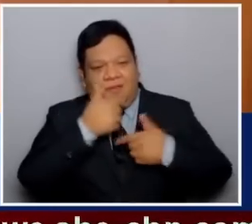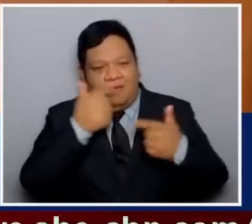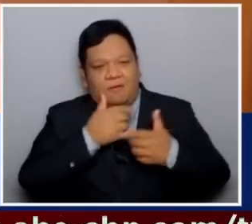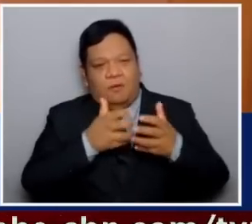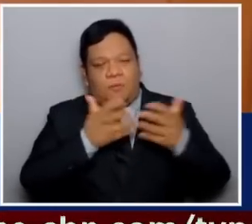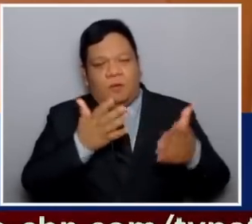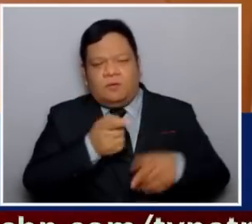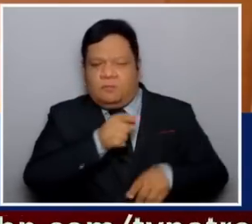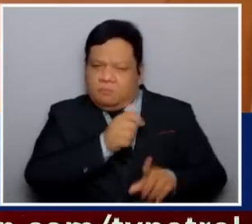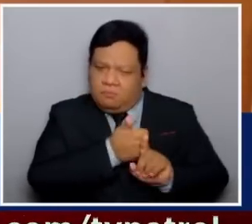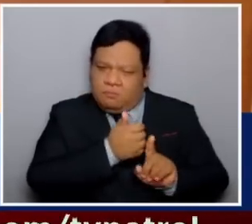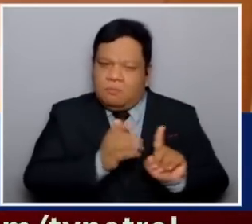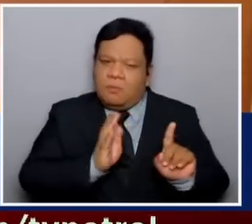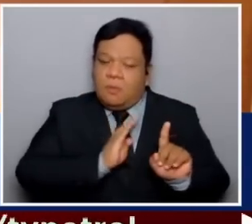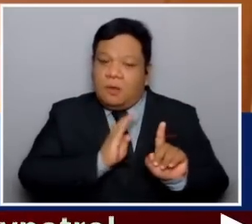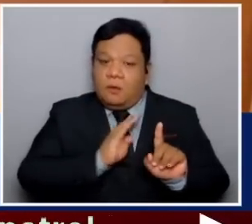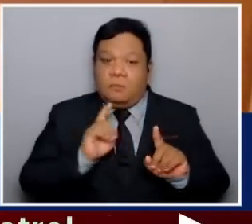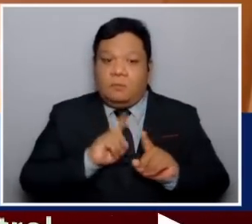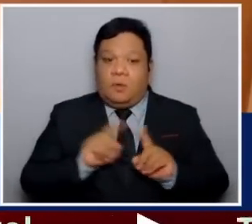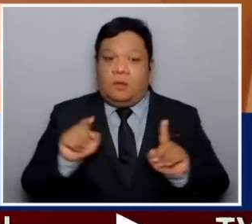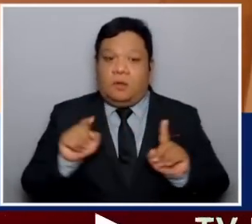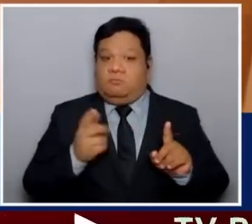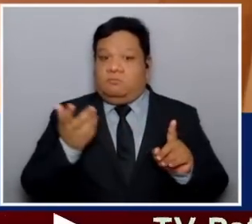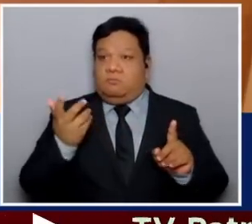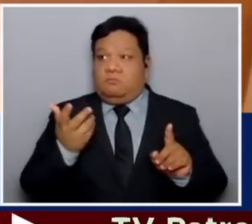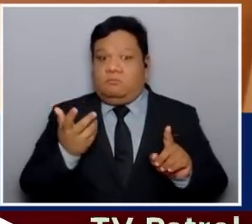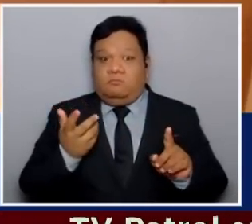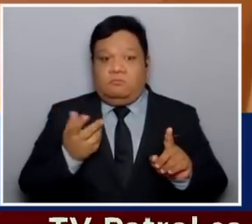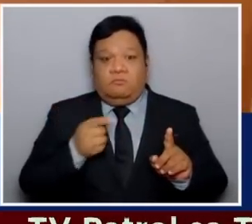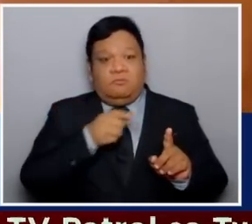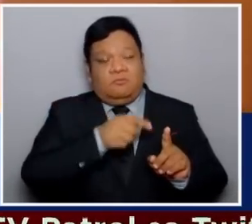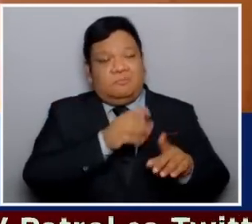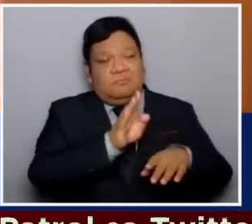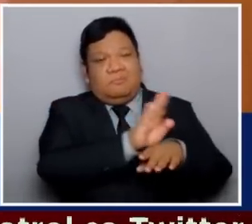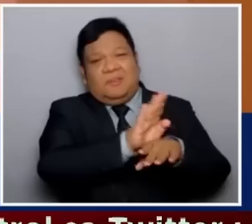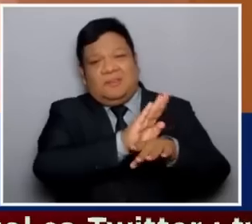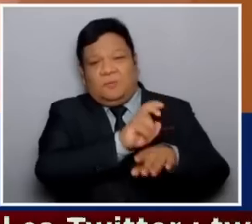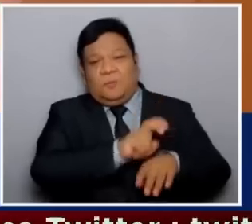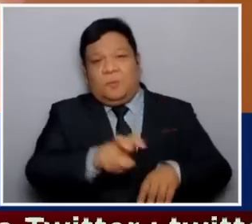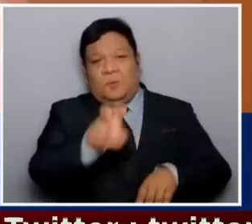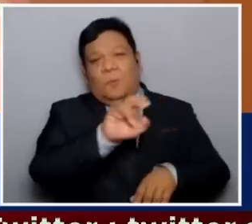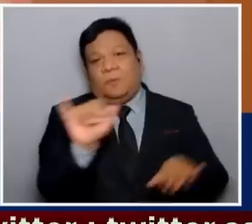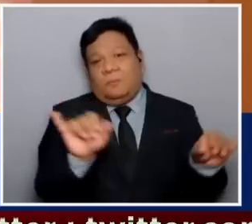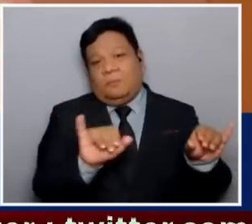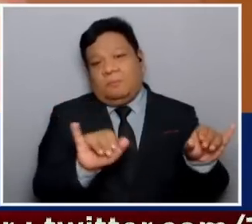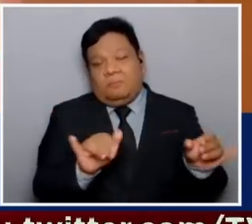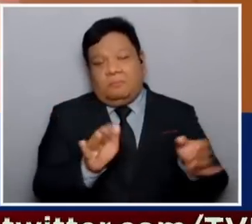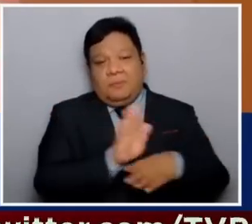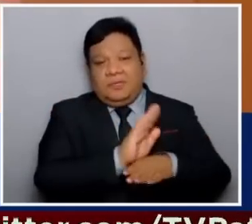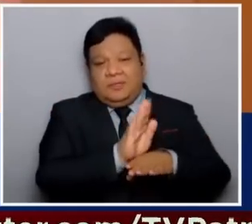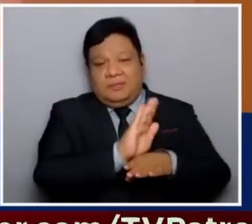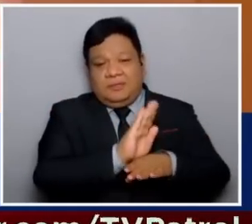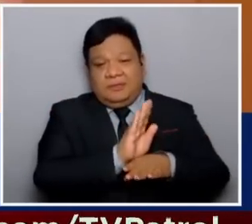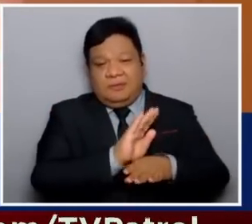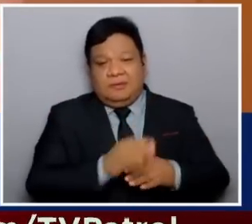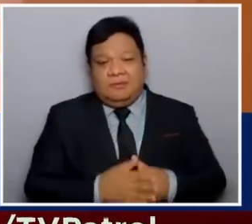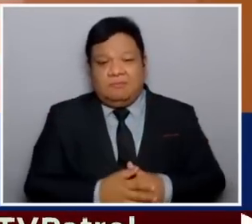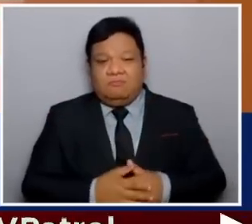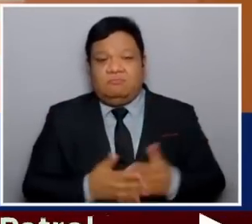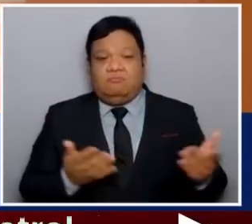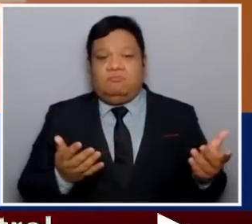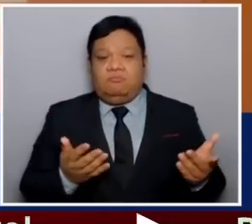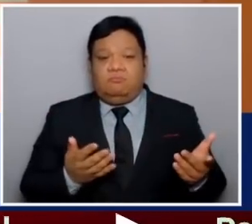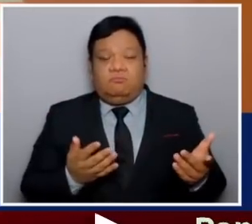akin. Hindi, he's very busy on tour as well. And you know,